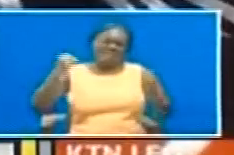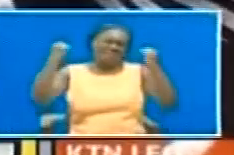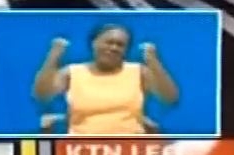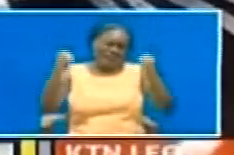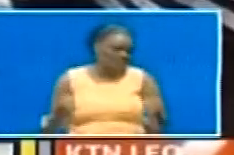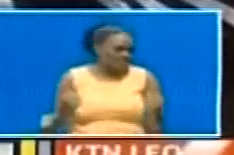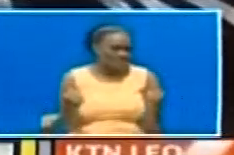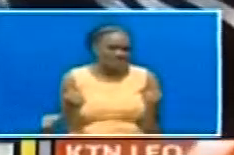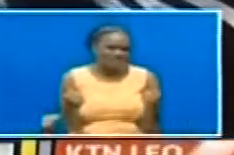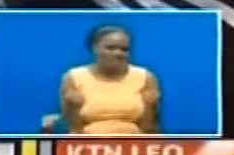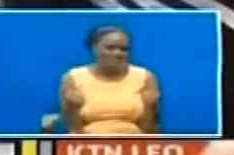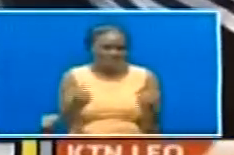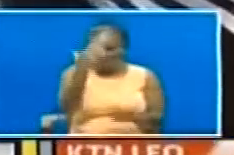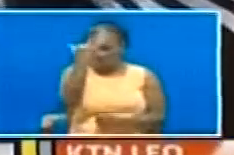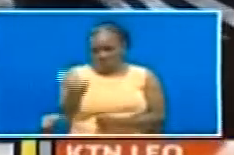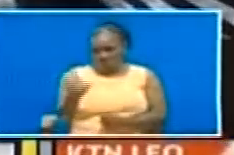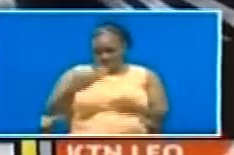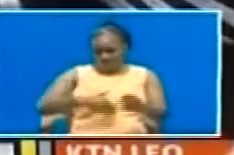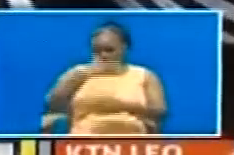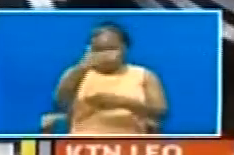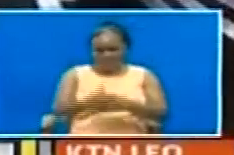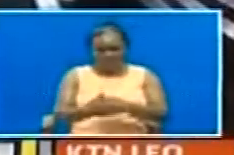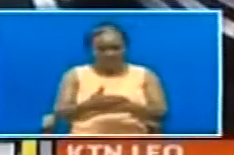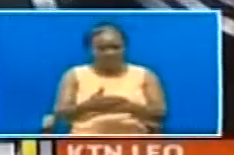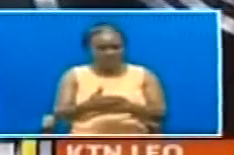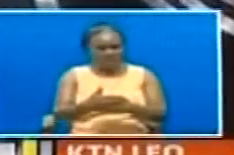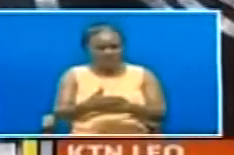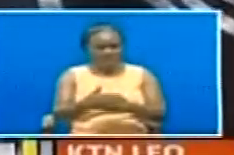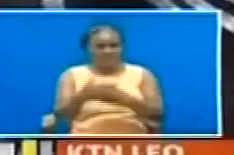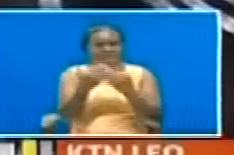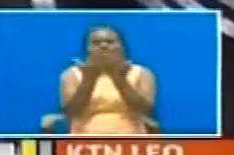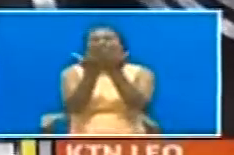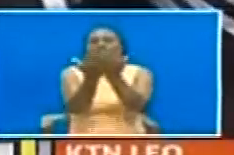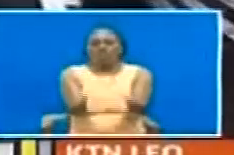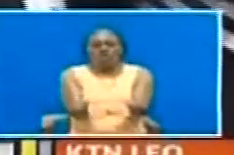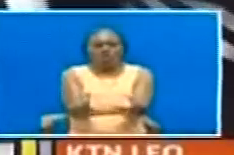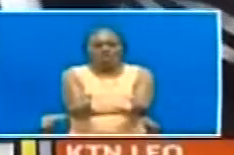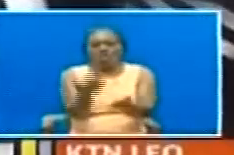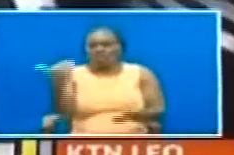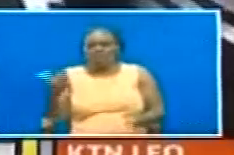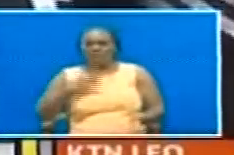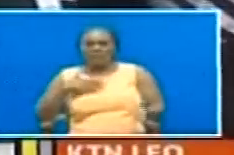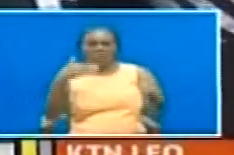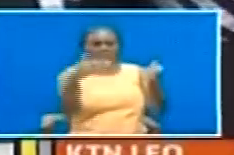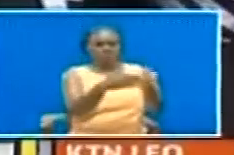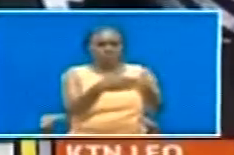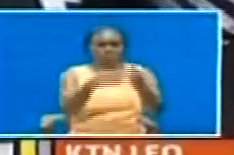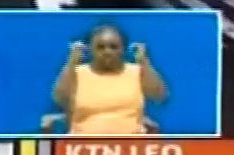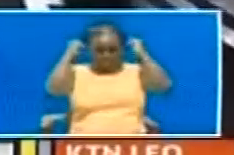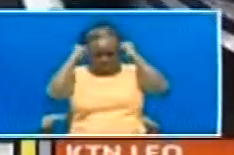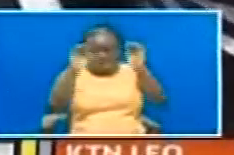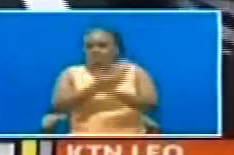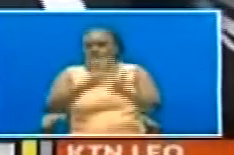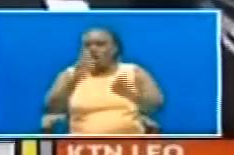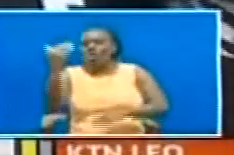mno, maana baada ya kubumburushwa kule Likoni watoto wangu walikatiza masomo. Hakuna mtoto